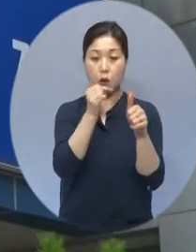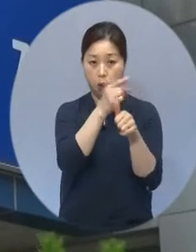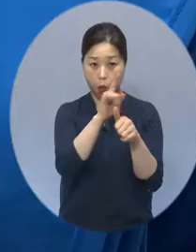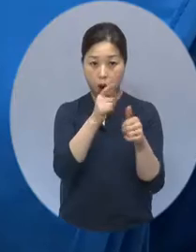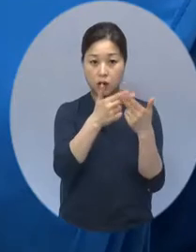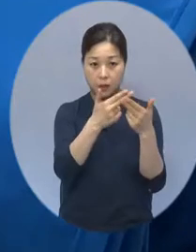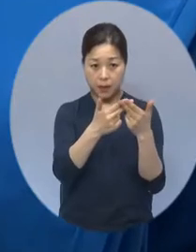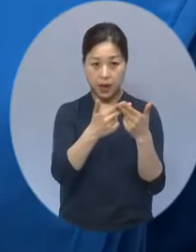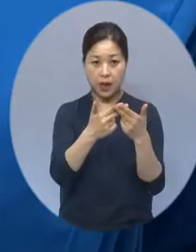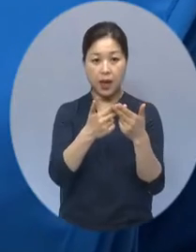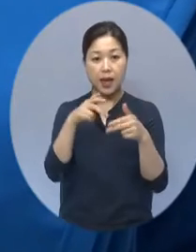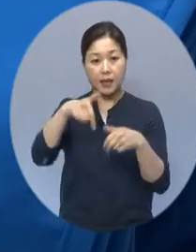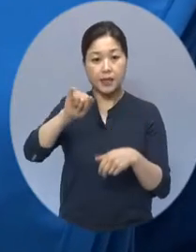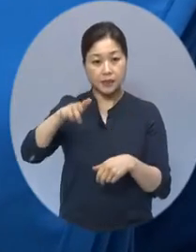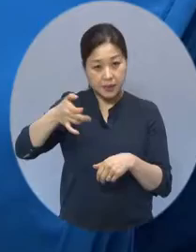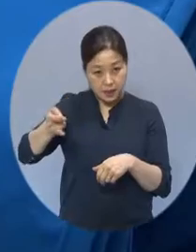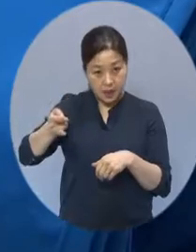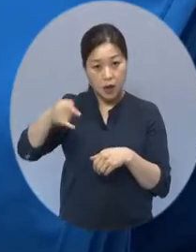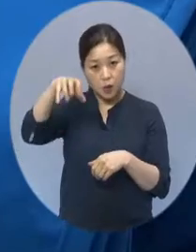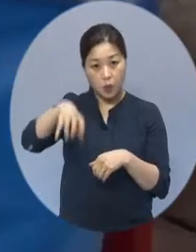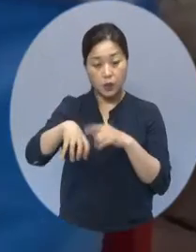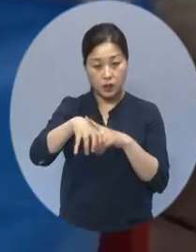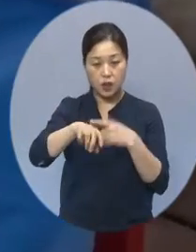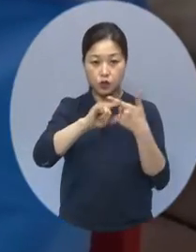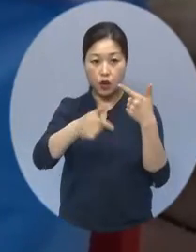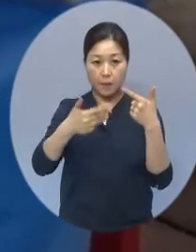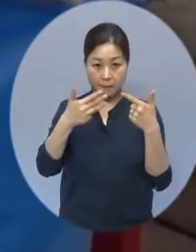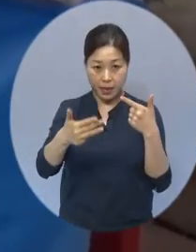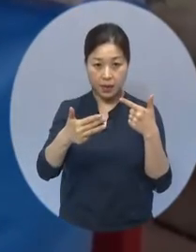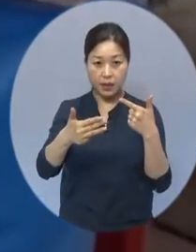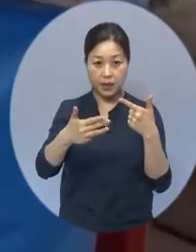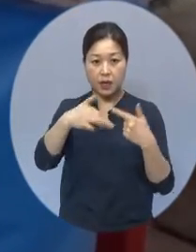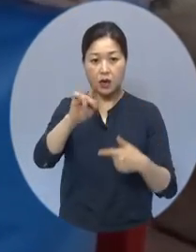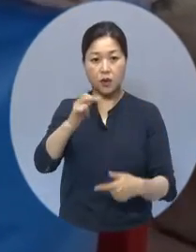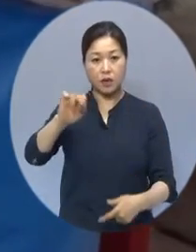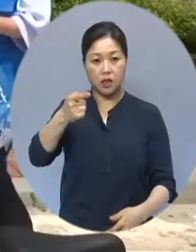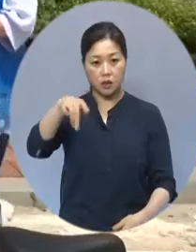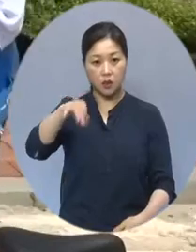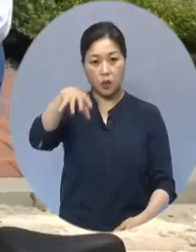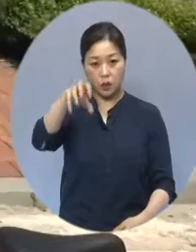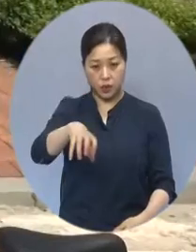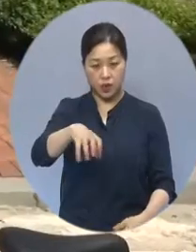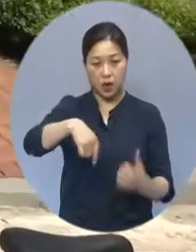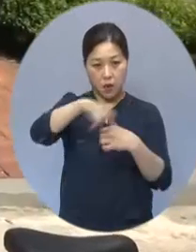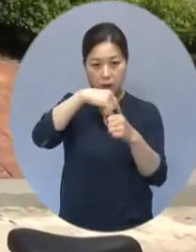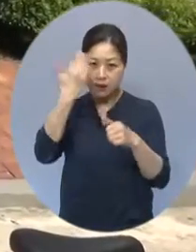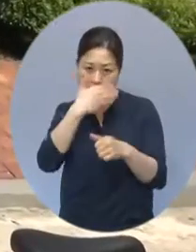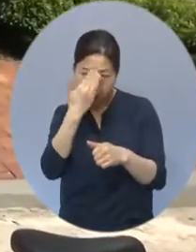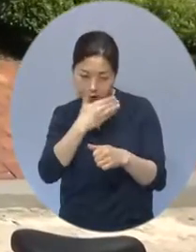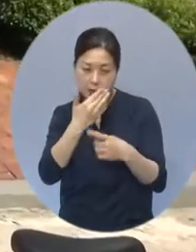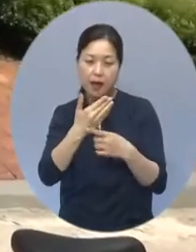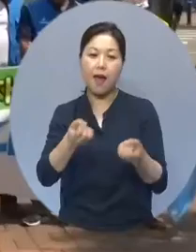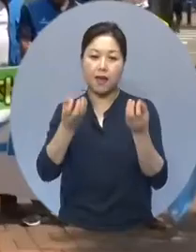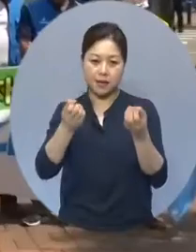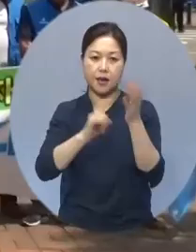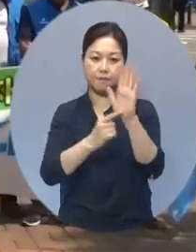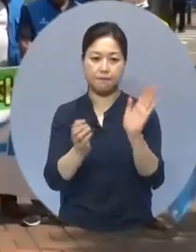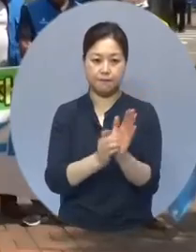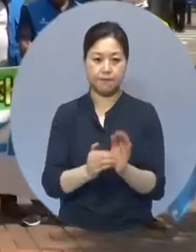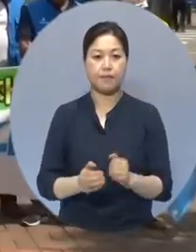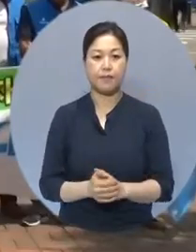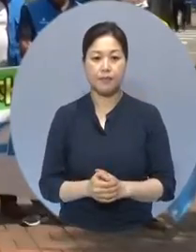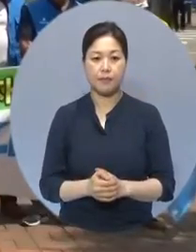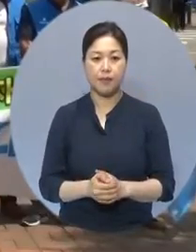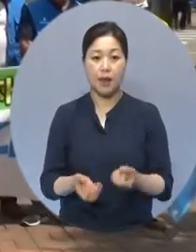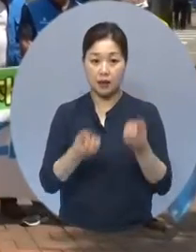한국장애인정보화협회 김제지회가 6월 8일 전북 김제시 검산동 일대에서 환경정비 캠페인을 진행했습니다.